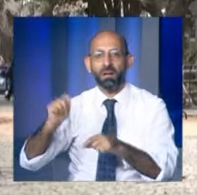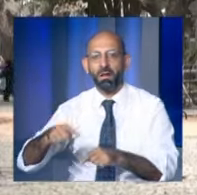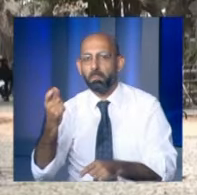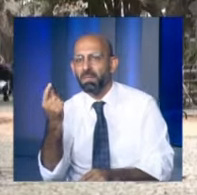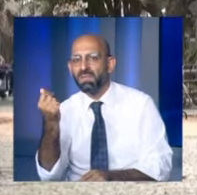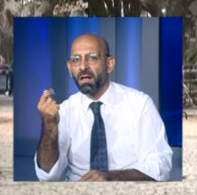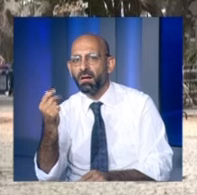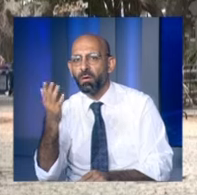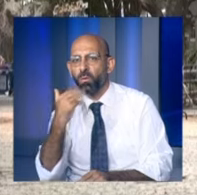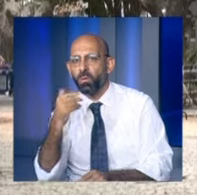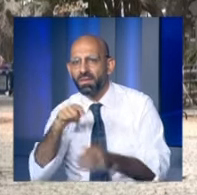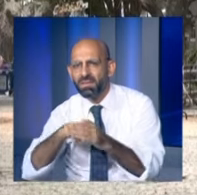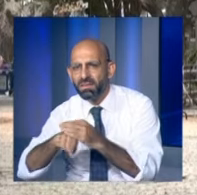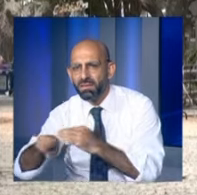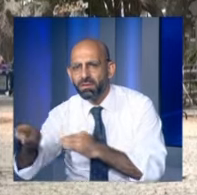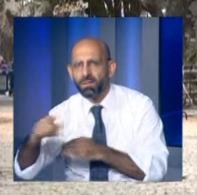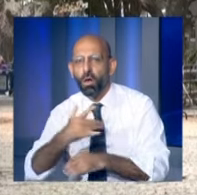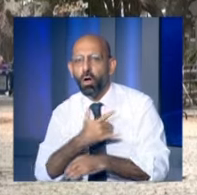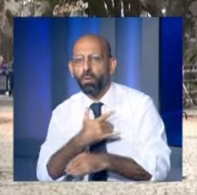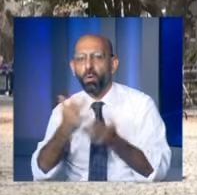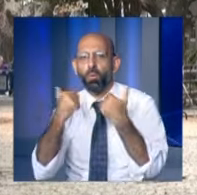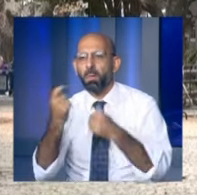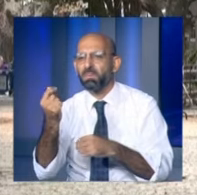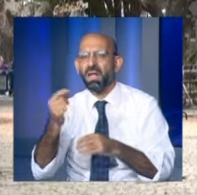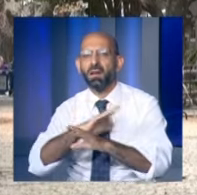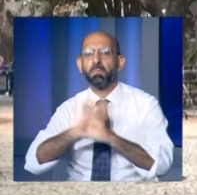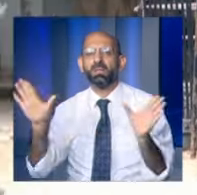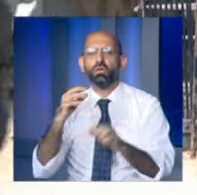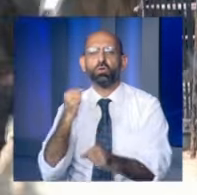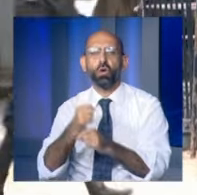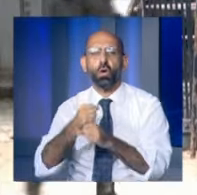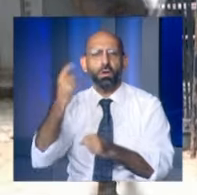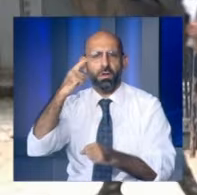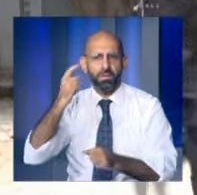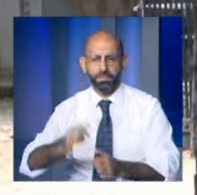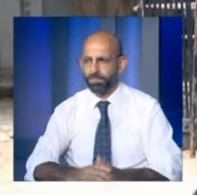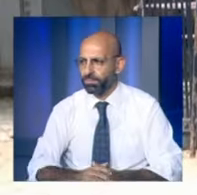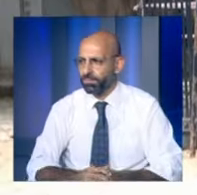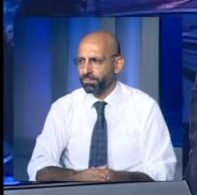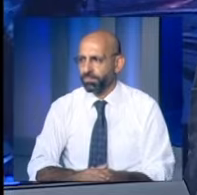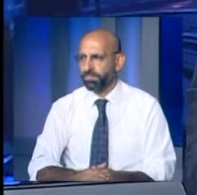الأغنياء من دون أسلحة أو ضغينة، لا يوجد سوى المال من دون حب.